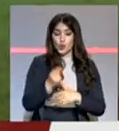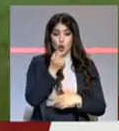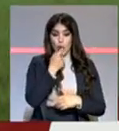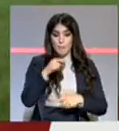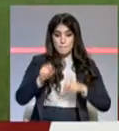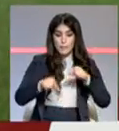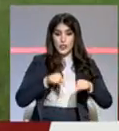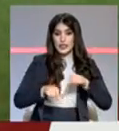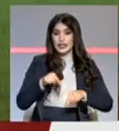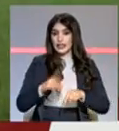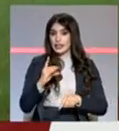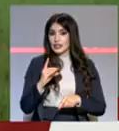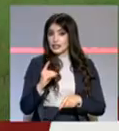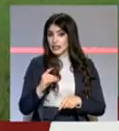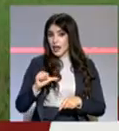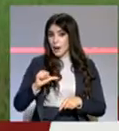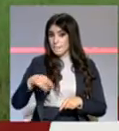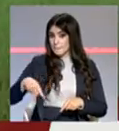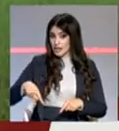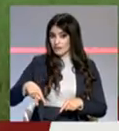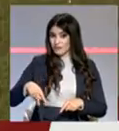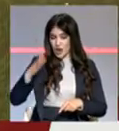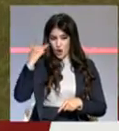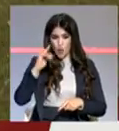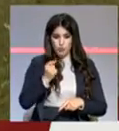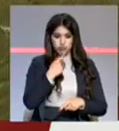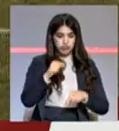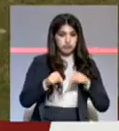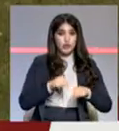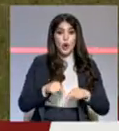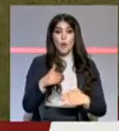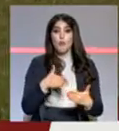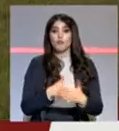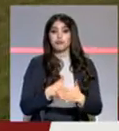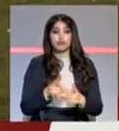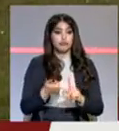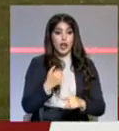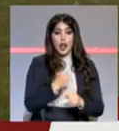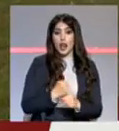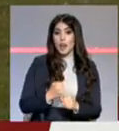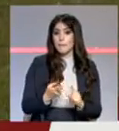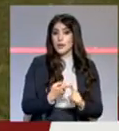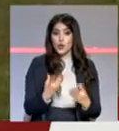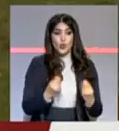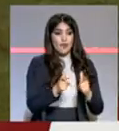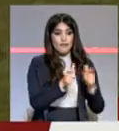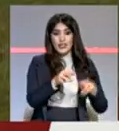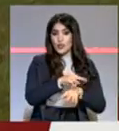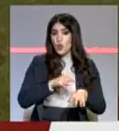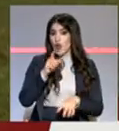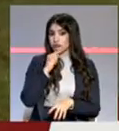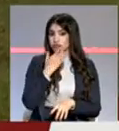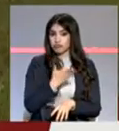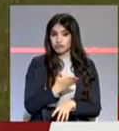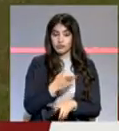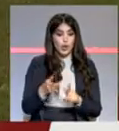مادة الدي بي مع انطلاق موسم بذر الحبوب نظرا لتعطل الإنتاج بالمجمع الكيميائي. معاناة جم